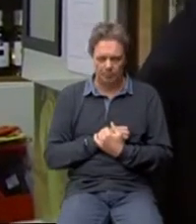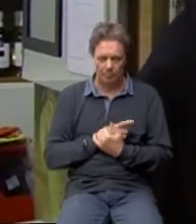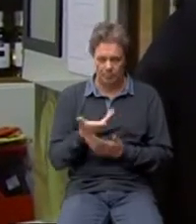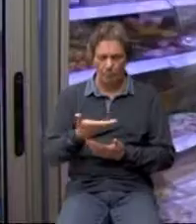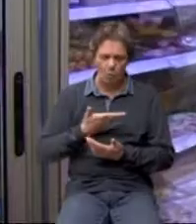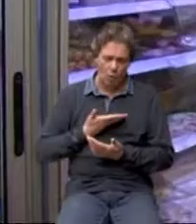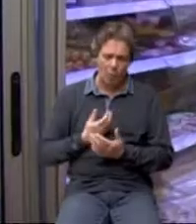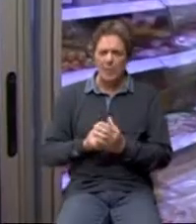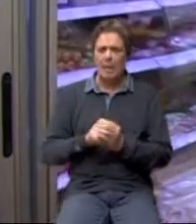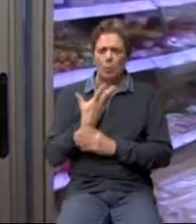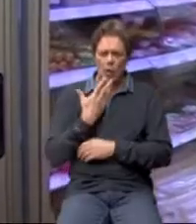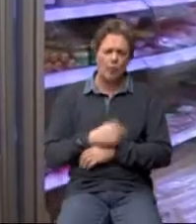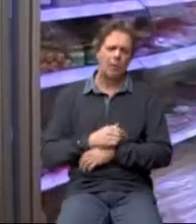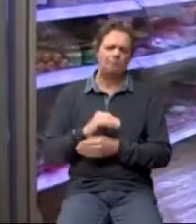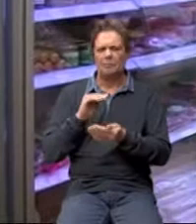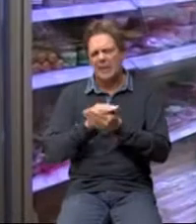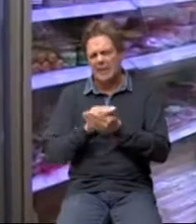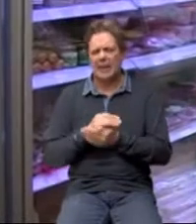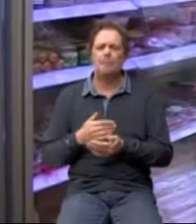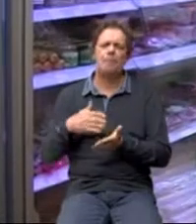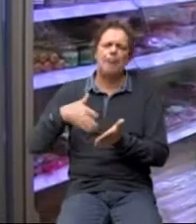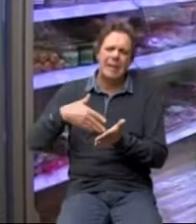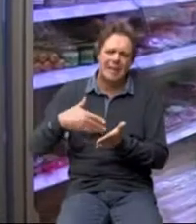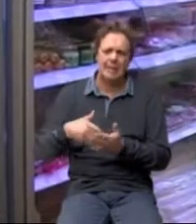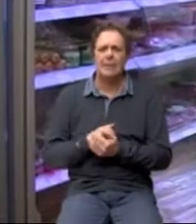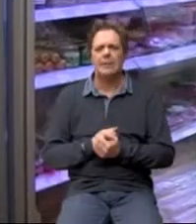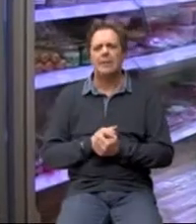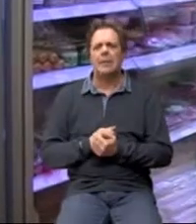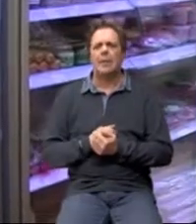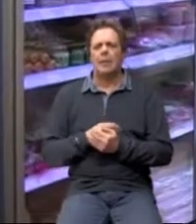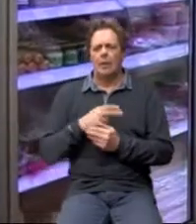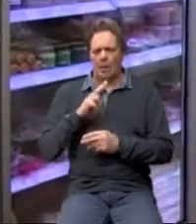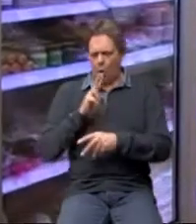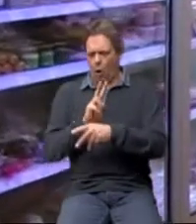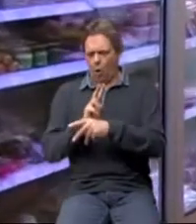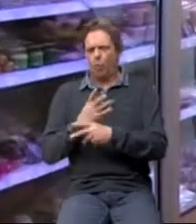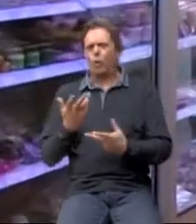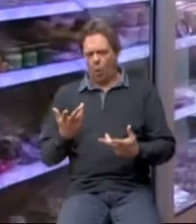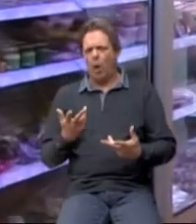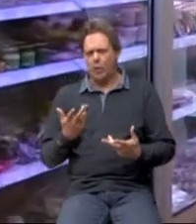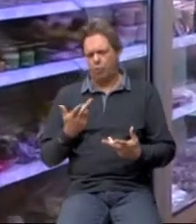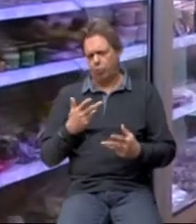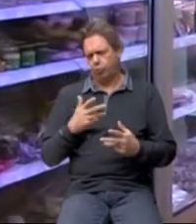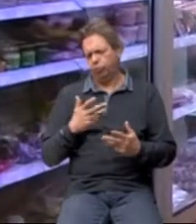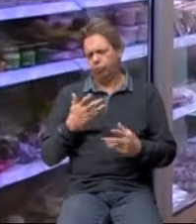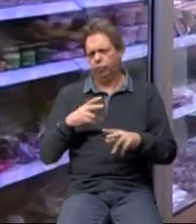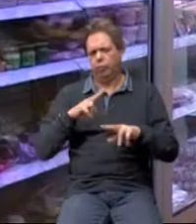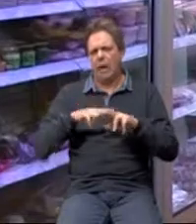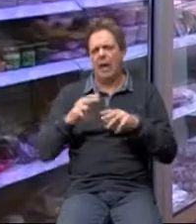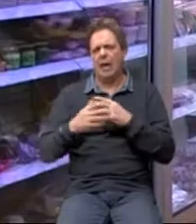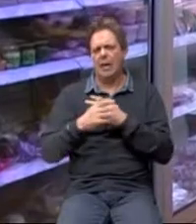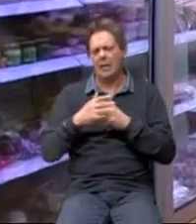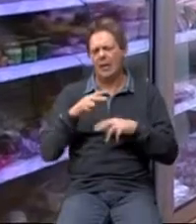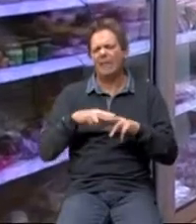za proizvode posni sir, sirutka i maslac. Dakle, kontrole su vršene sa strane Hrvatskog zavoda za